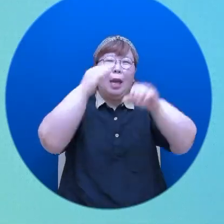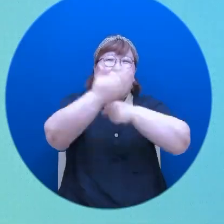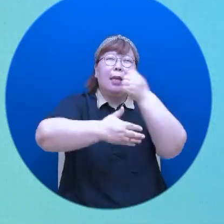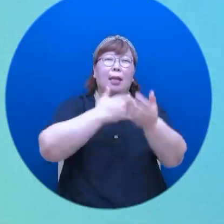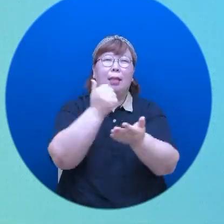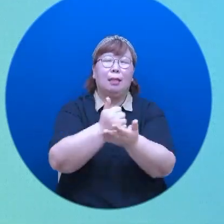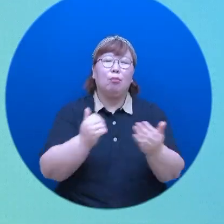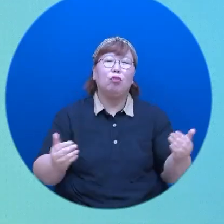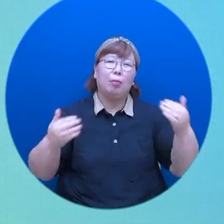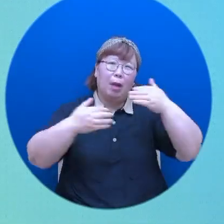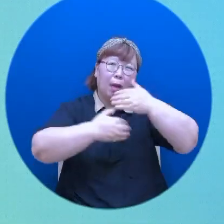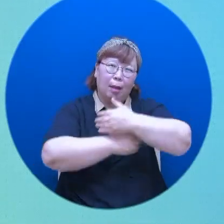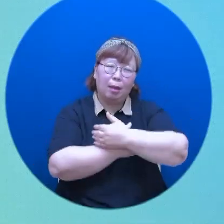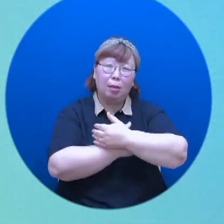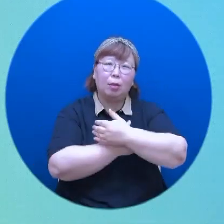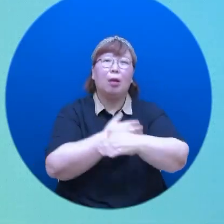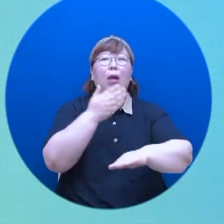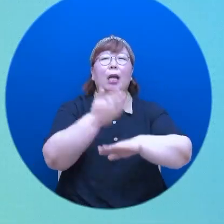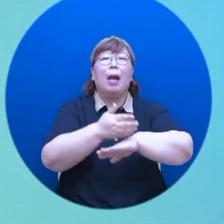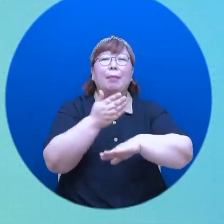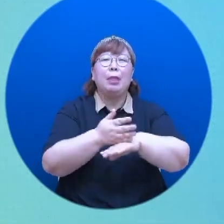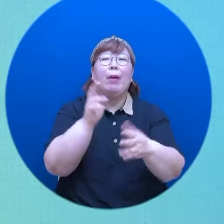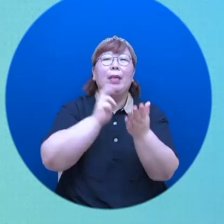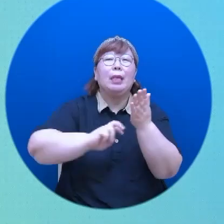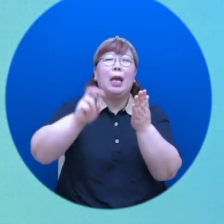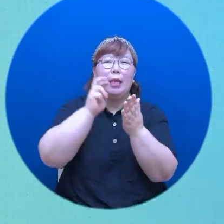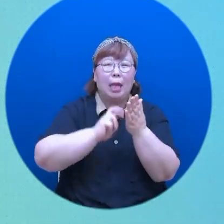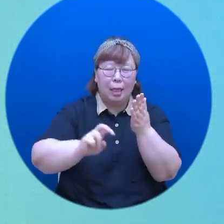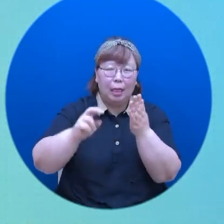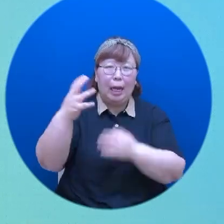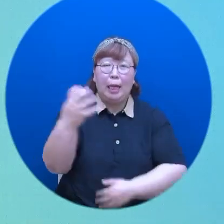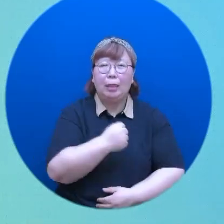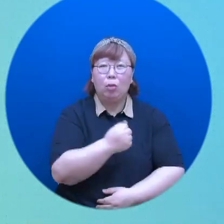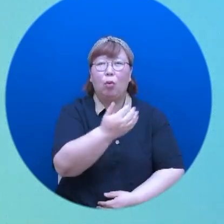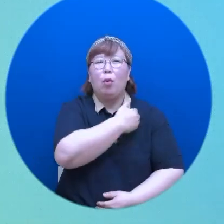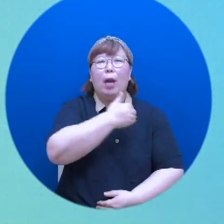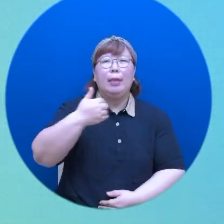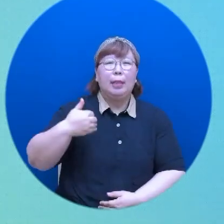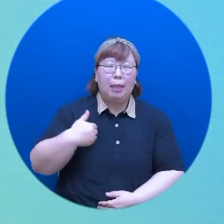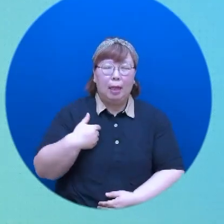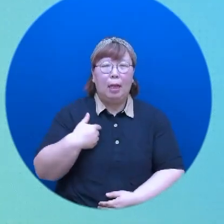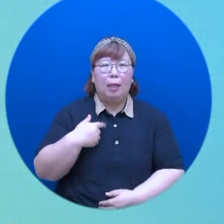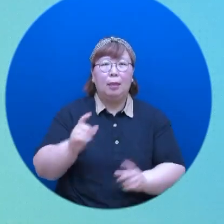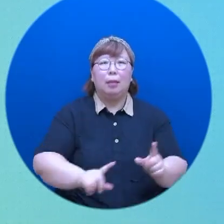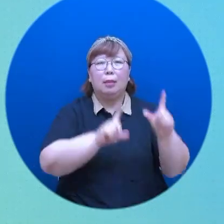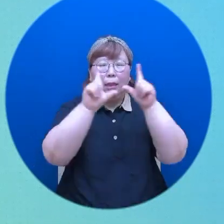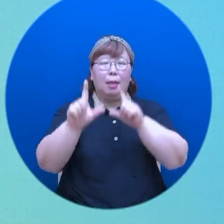품에 안겨 감사와 찬양으로 가득한